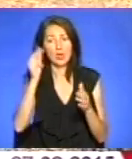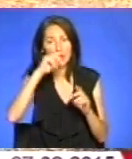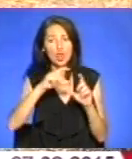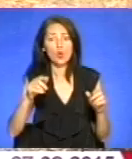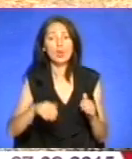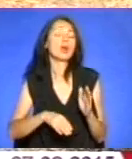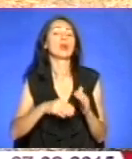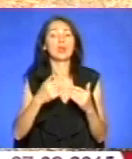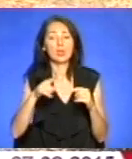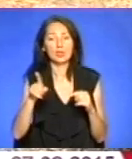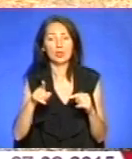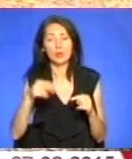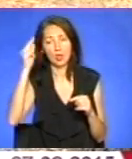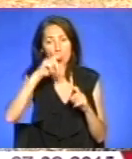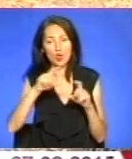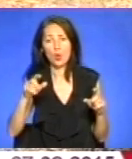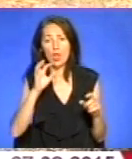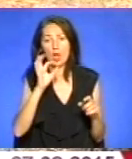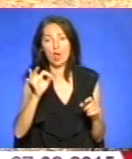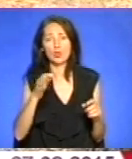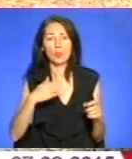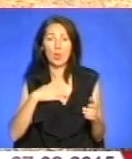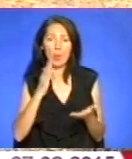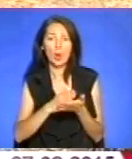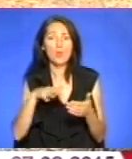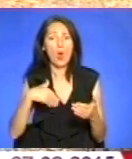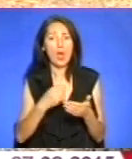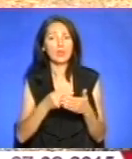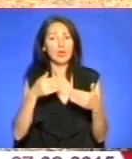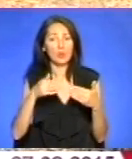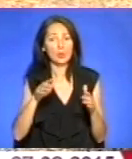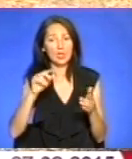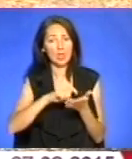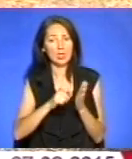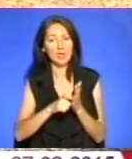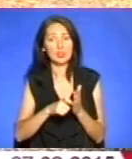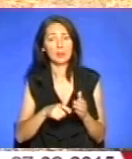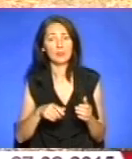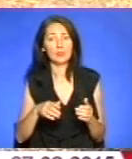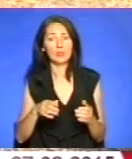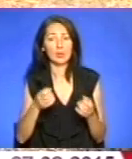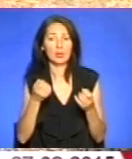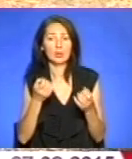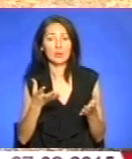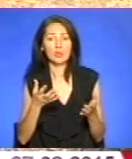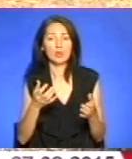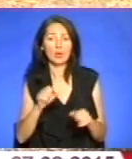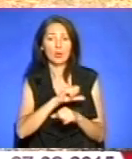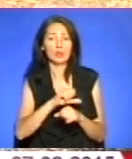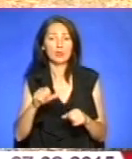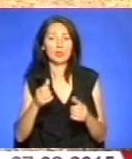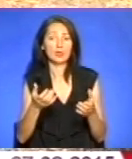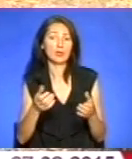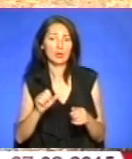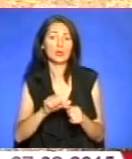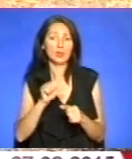вище, школі зовнішні, він каже, ми приймаємо, бо ми маємо свої випускові класи на всі вчителі, і звісно, що зовнішніх приймають одиниці, і це